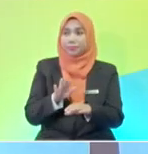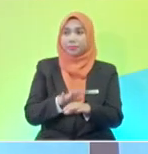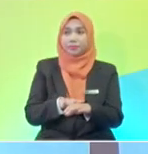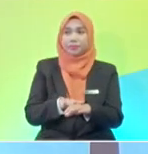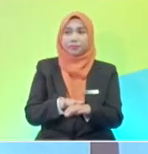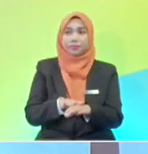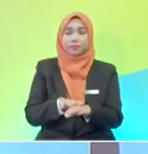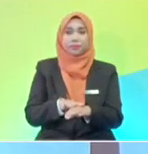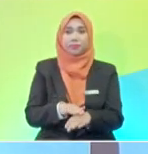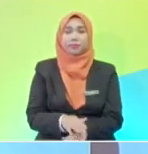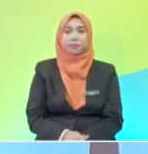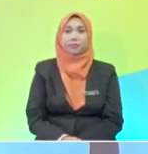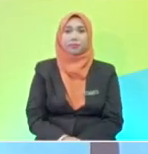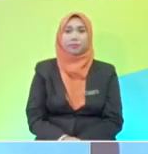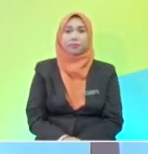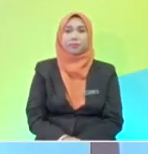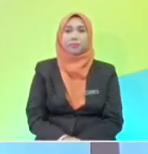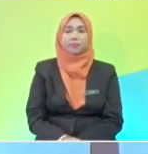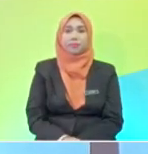buka plastik